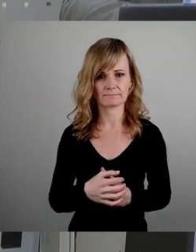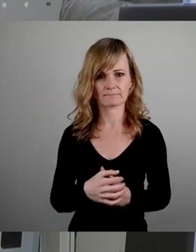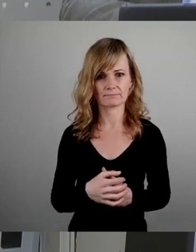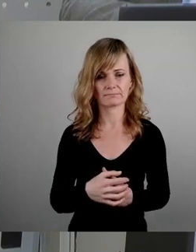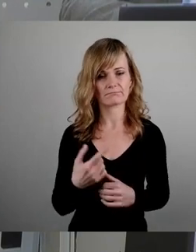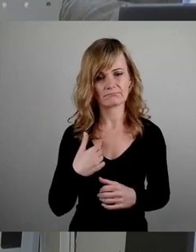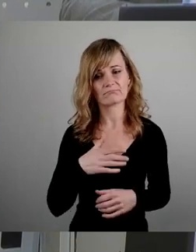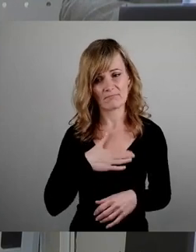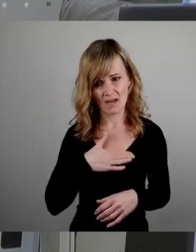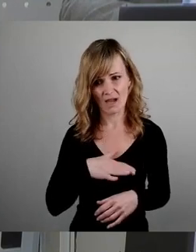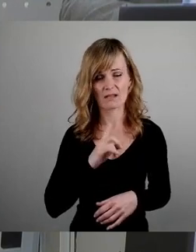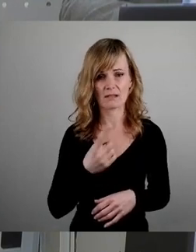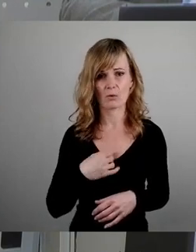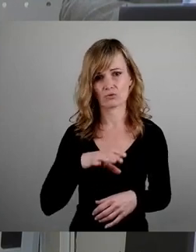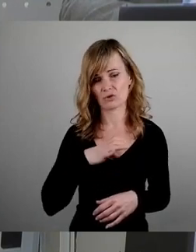Chance genutzt,